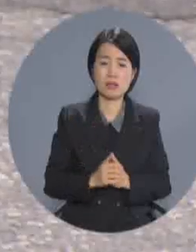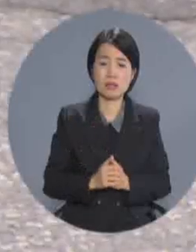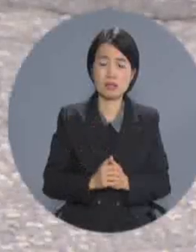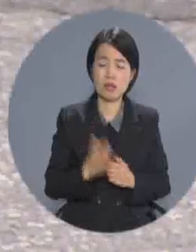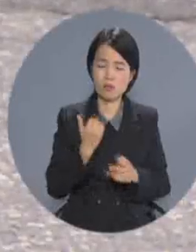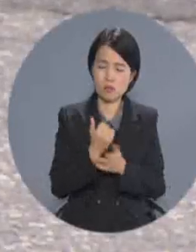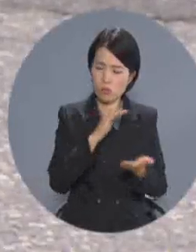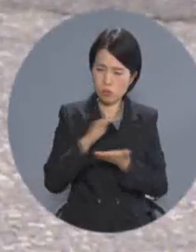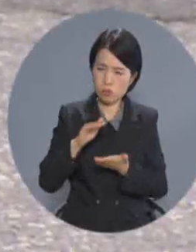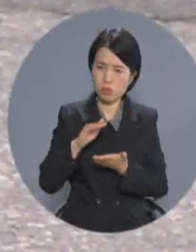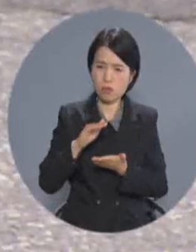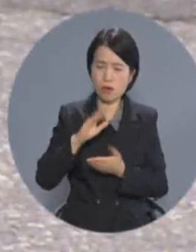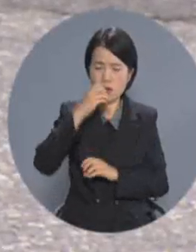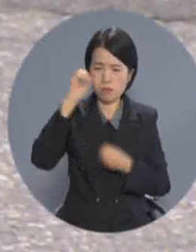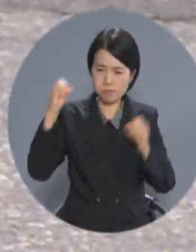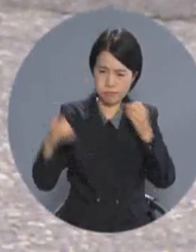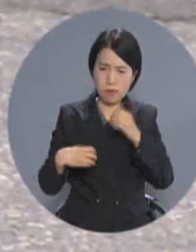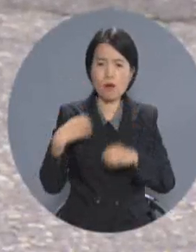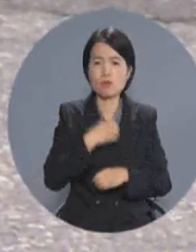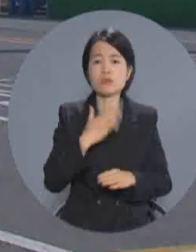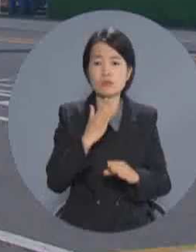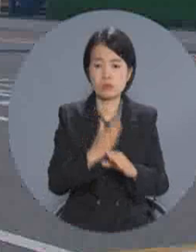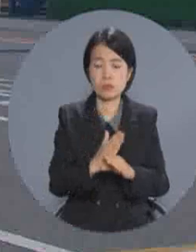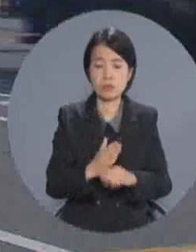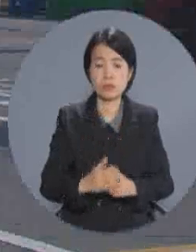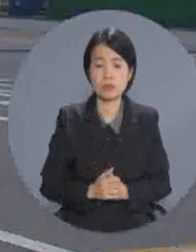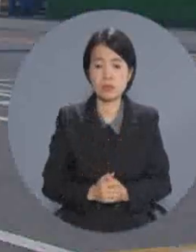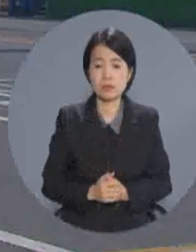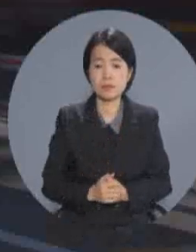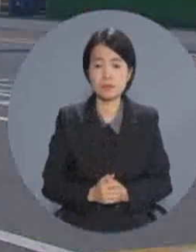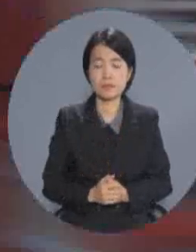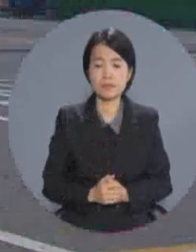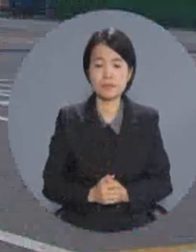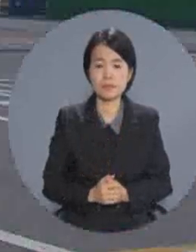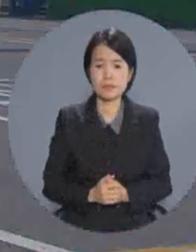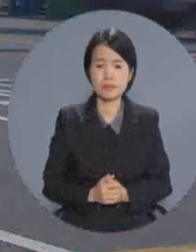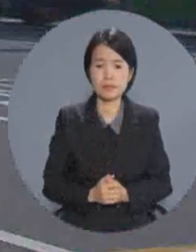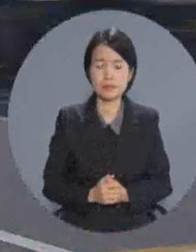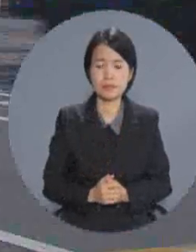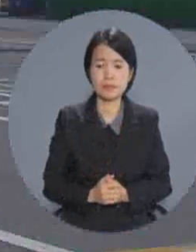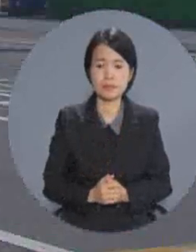물류 차질이 길어질 수 있다는 우려가 나옵니다. MBC 뉴스 유민호입니다.